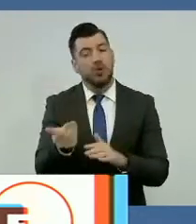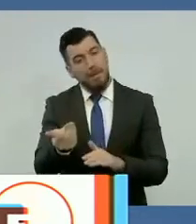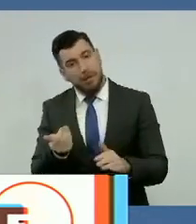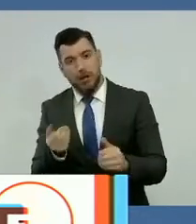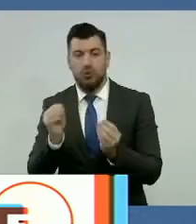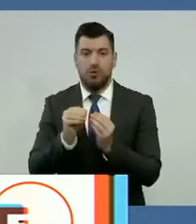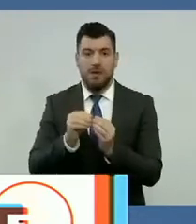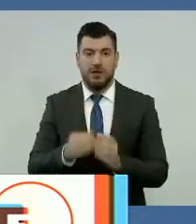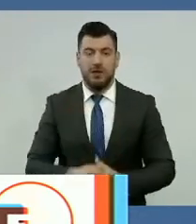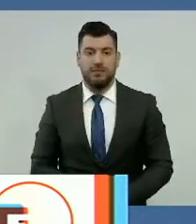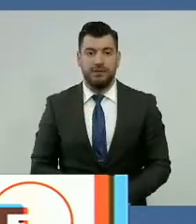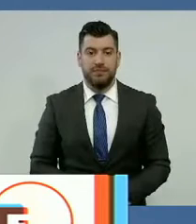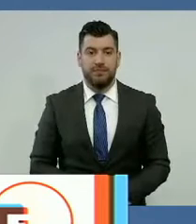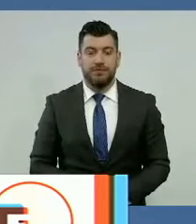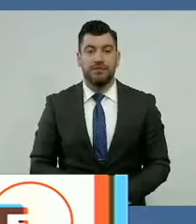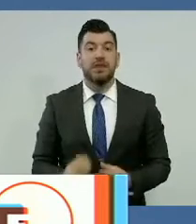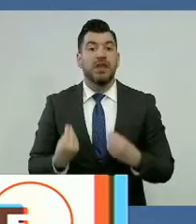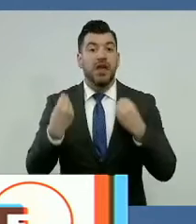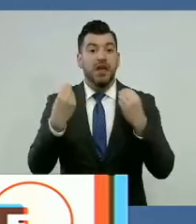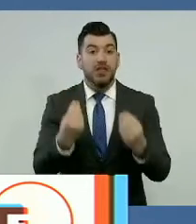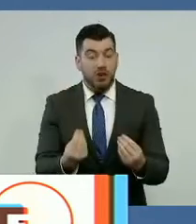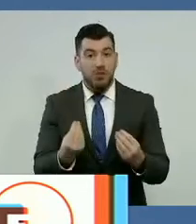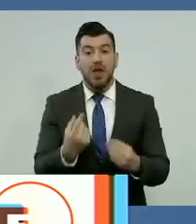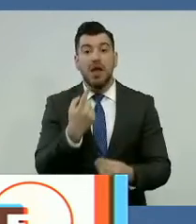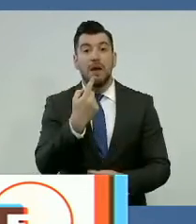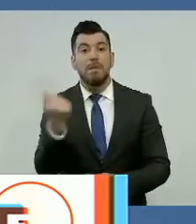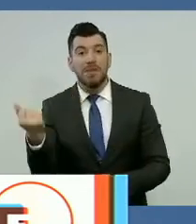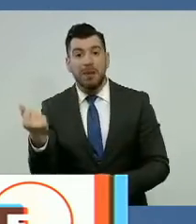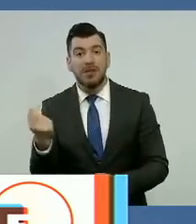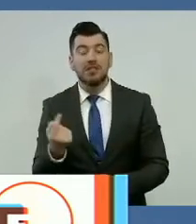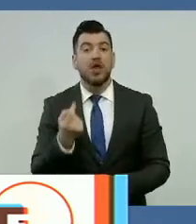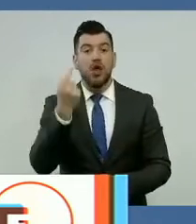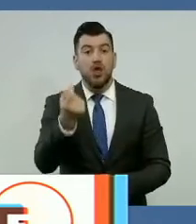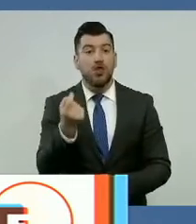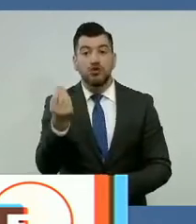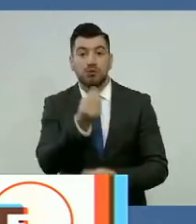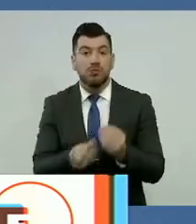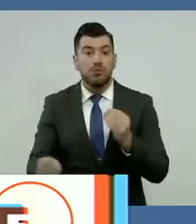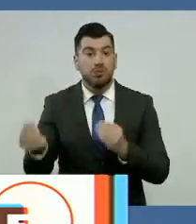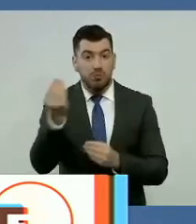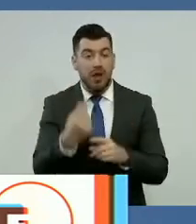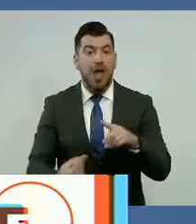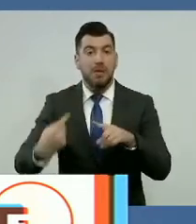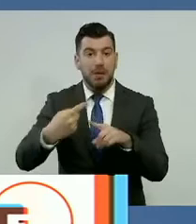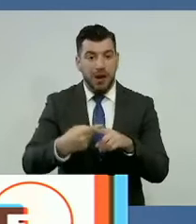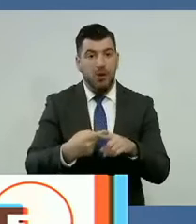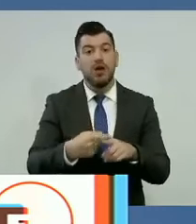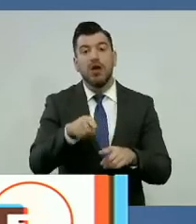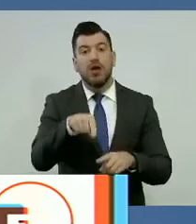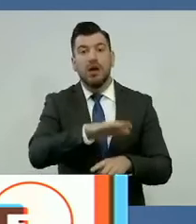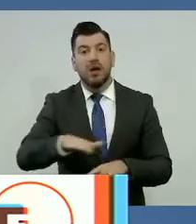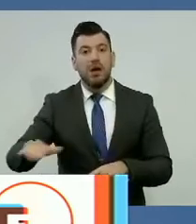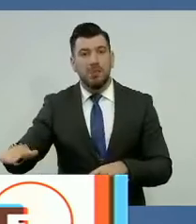Συγκεκριμένα, χορηγείται 1,5 επιπλέον μηνιαία δόση επιδόματος παιδιού τον Απρίλιο στους δικαιούχους